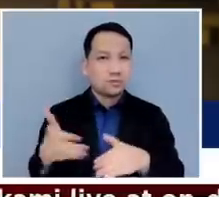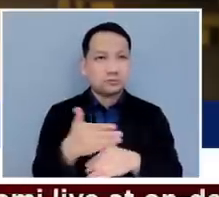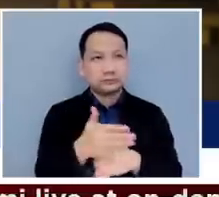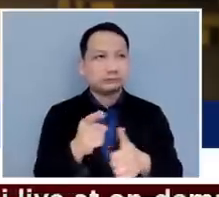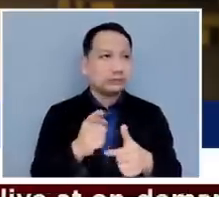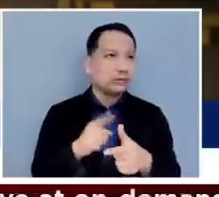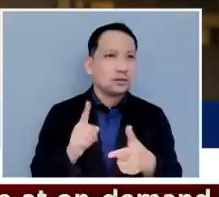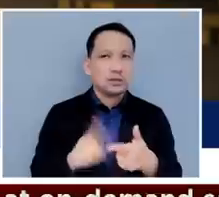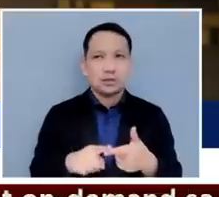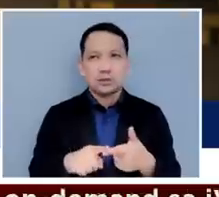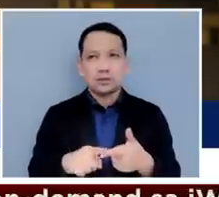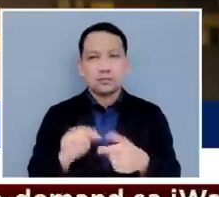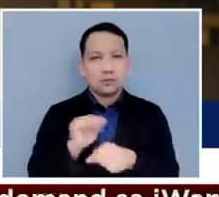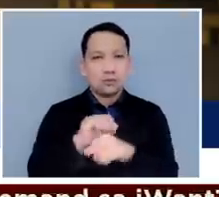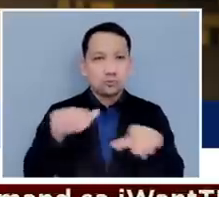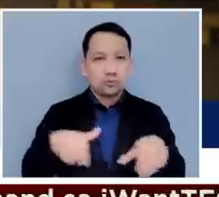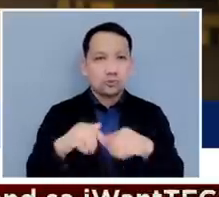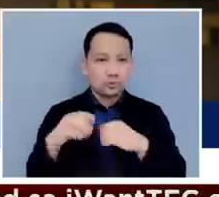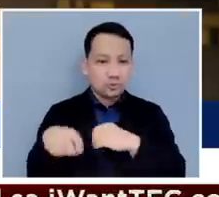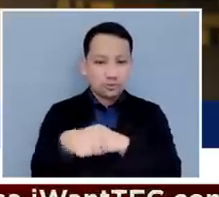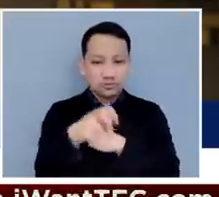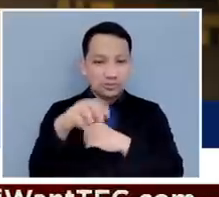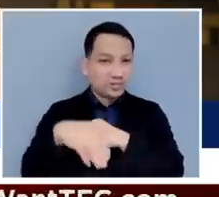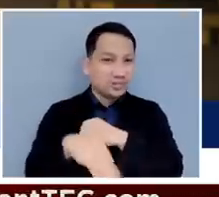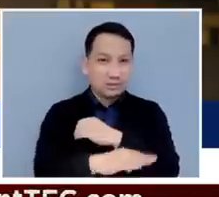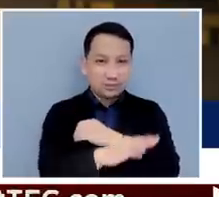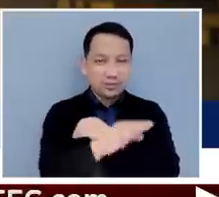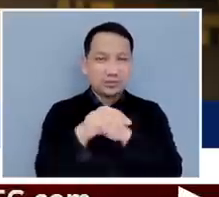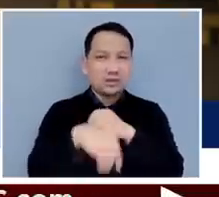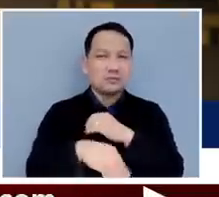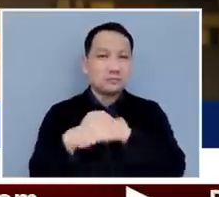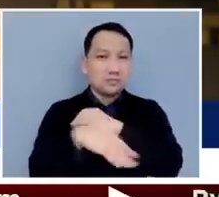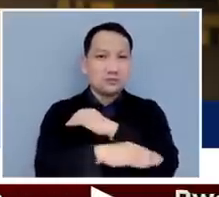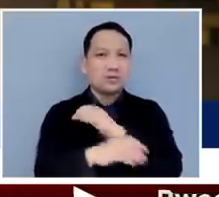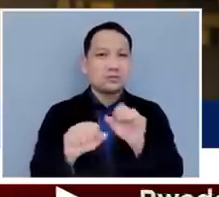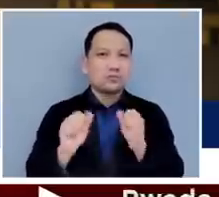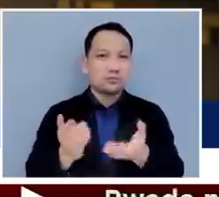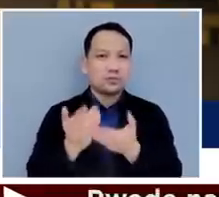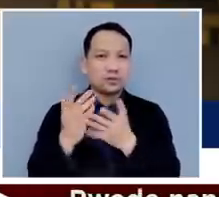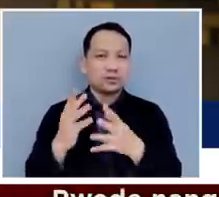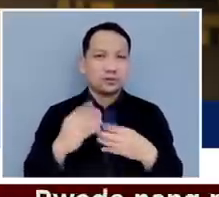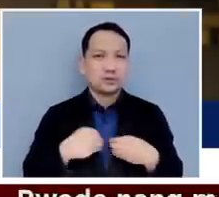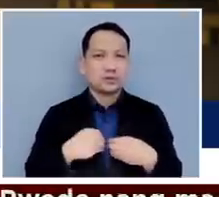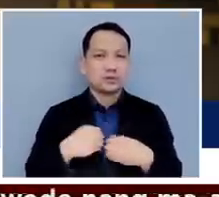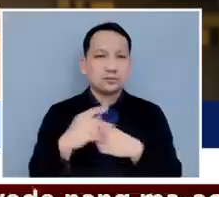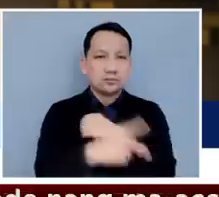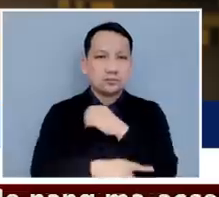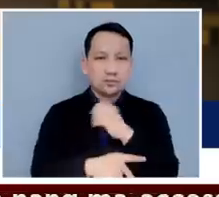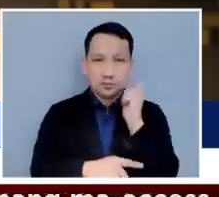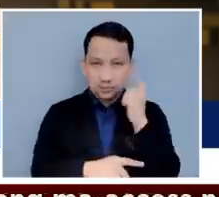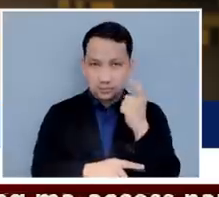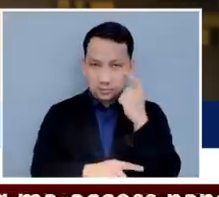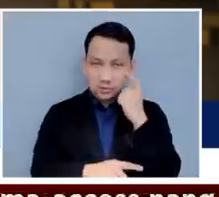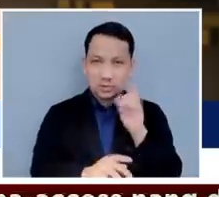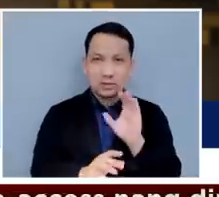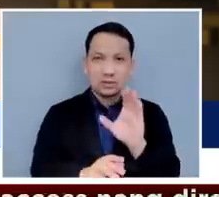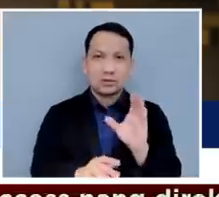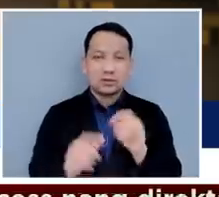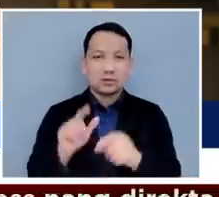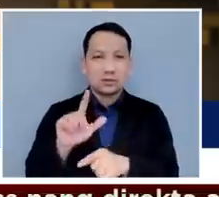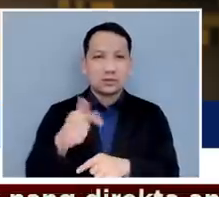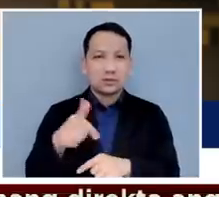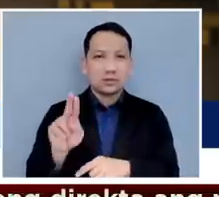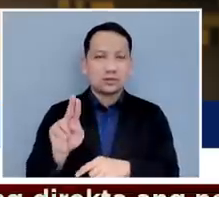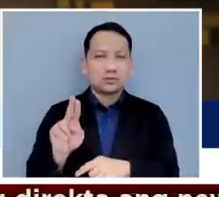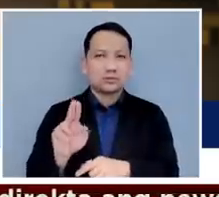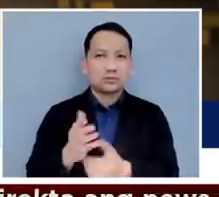din sa mga nagtatrabaho sa tourism industry, ay pwede na din maghain ng claims ang provincial government at ang mga local government